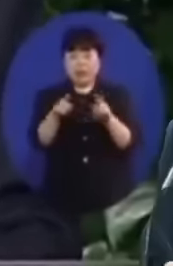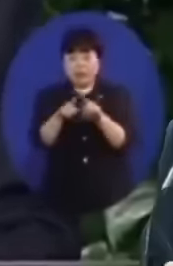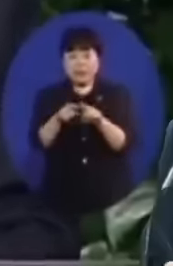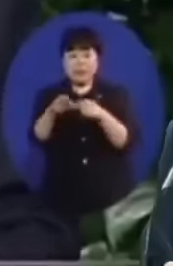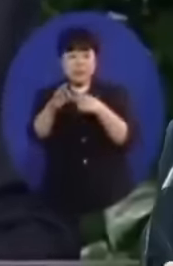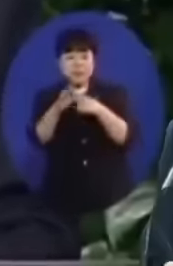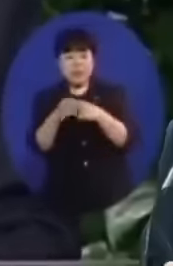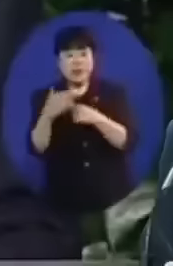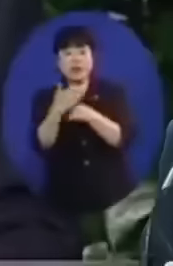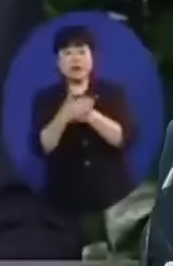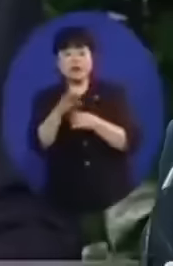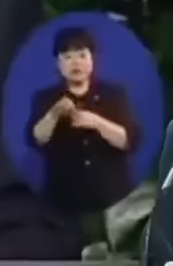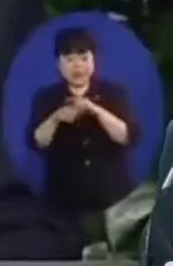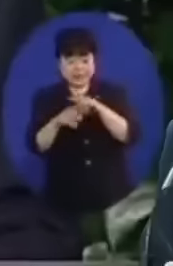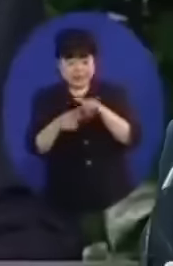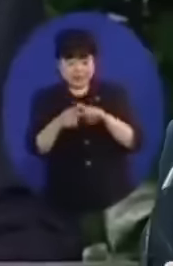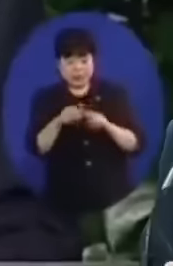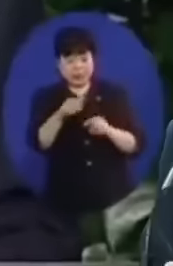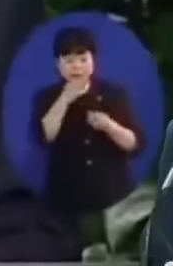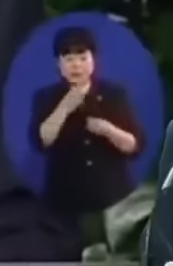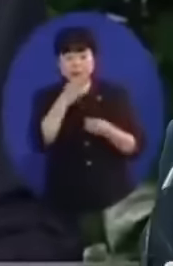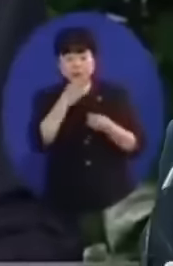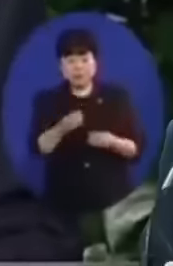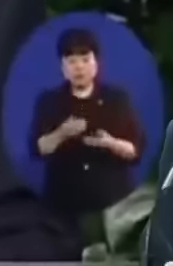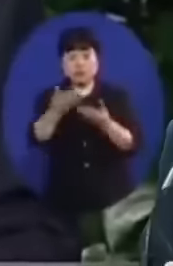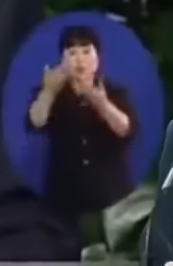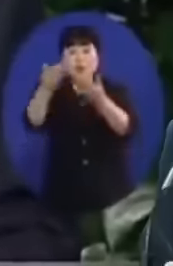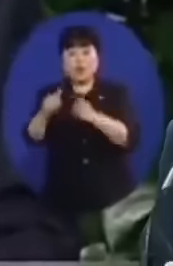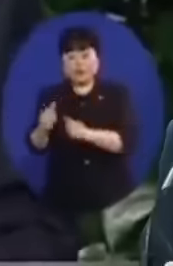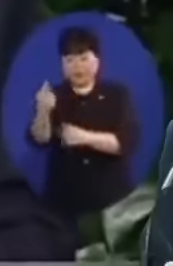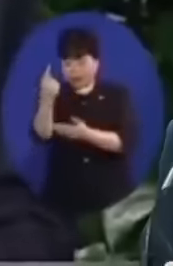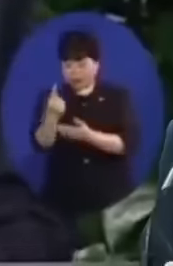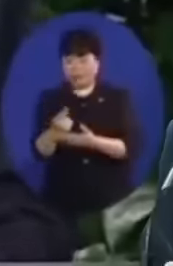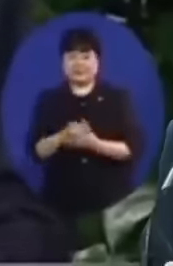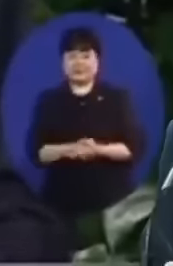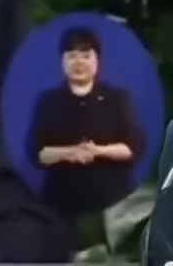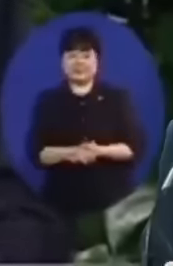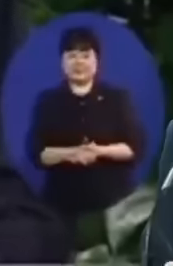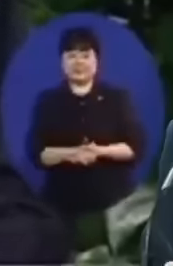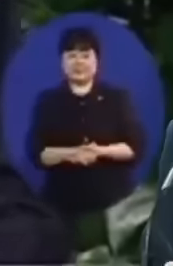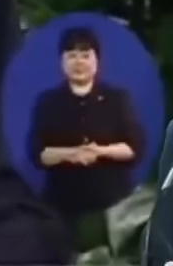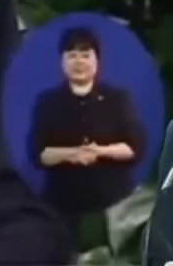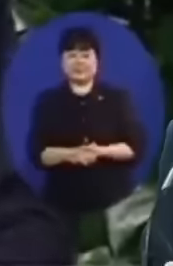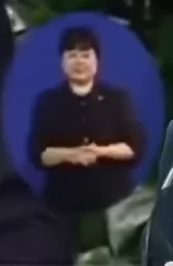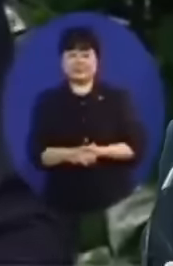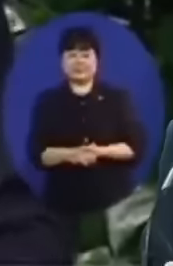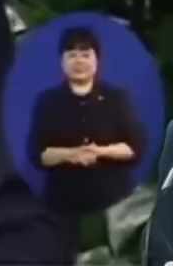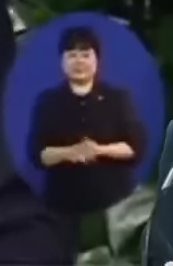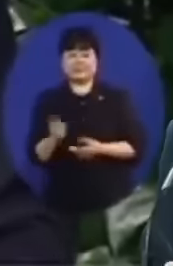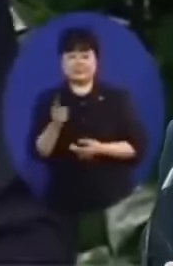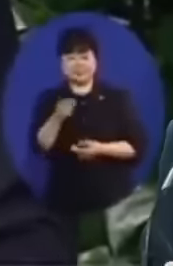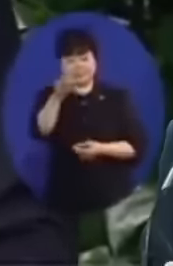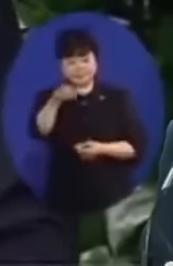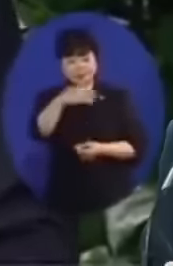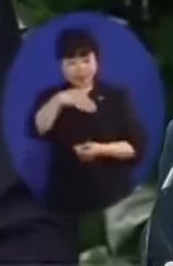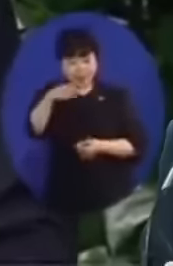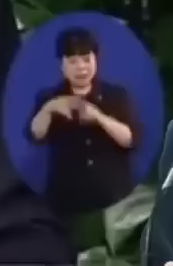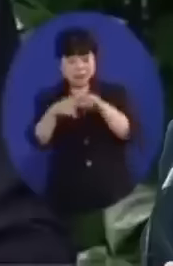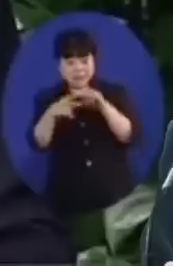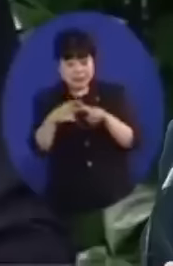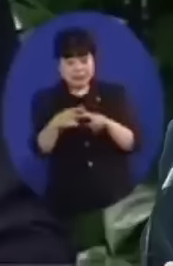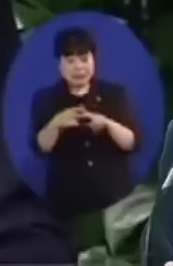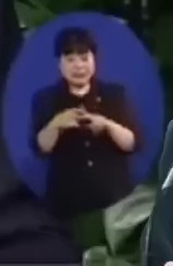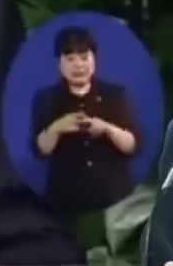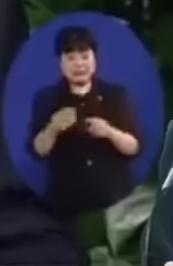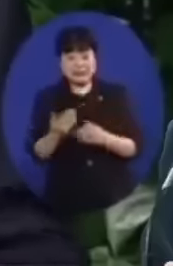계시면 어느 곳에 가도 오중복음과 삼중축복은 따라오는 것입니다. 어느 하나 우리는